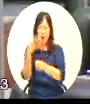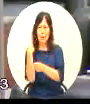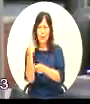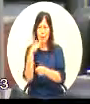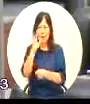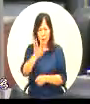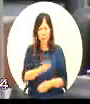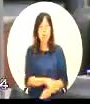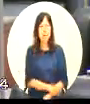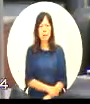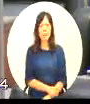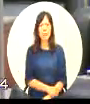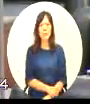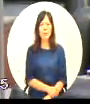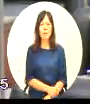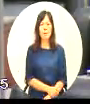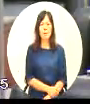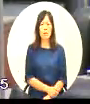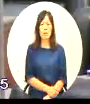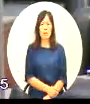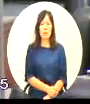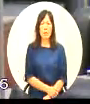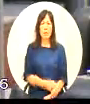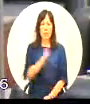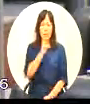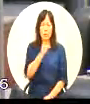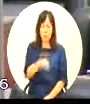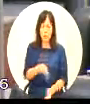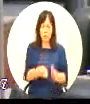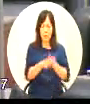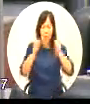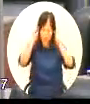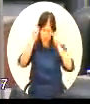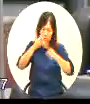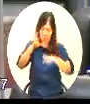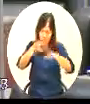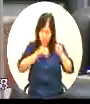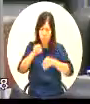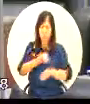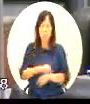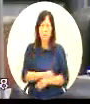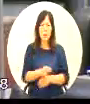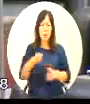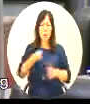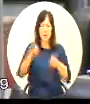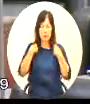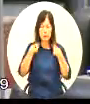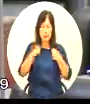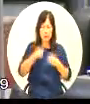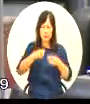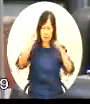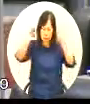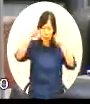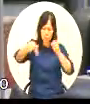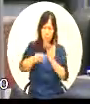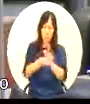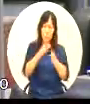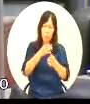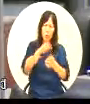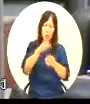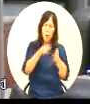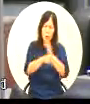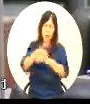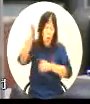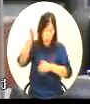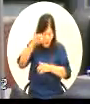那我要讲的就是说，不管我们是体育的资源，最近我知道我们体育处一直努力在说服、是不是我们